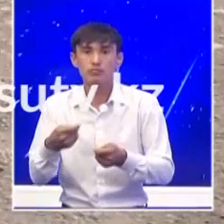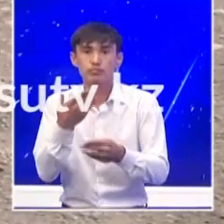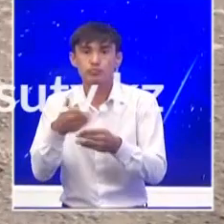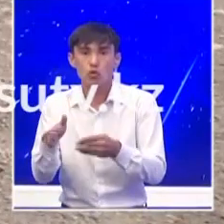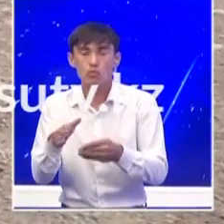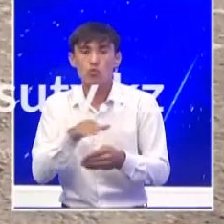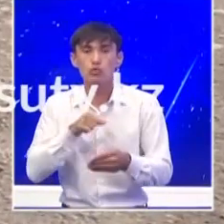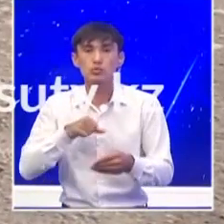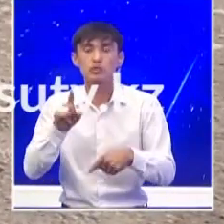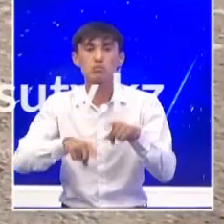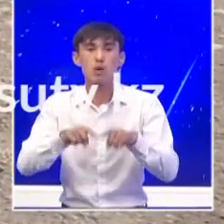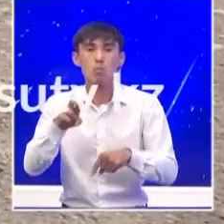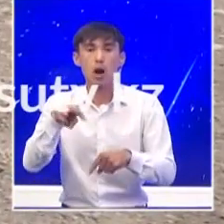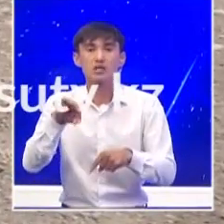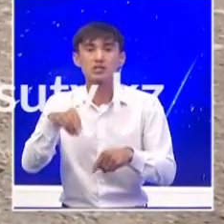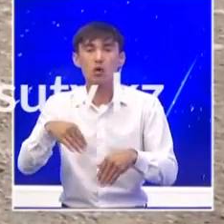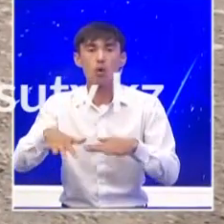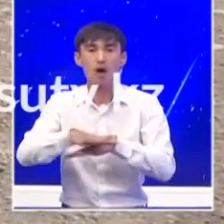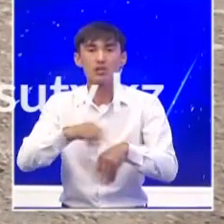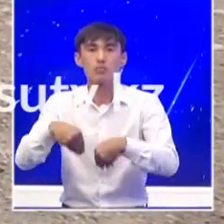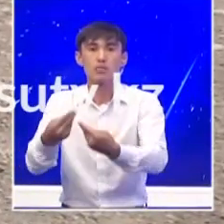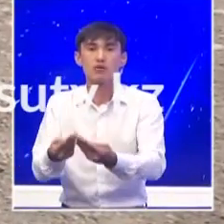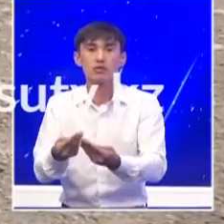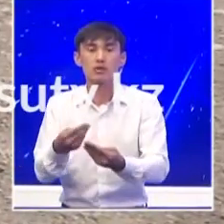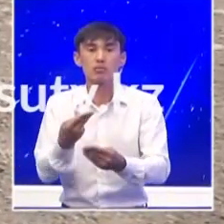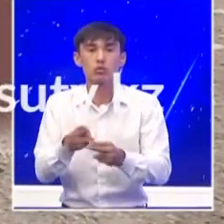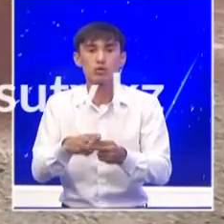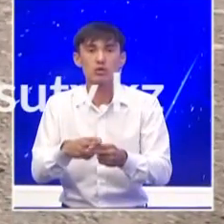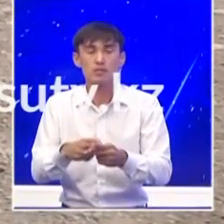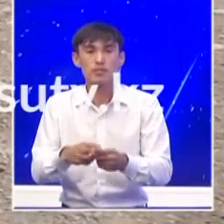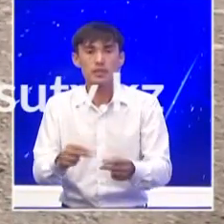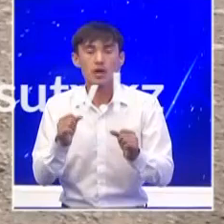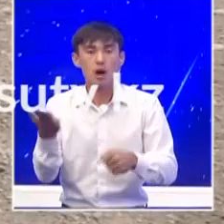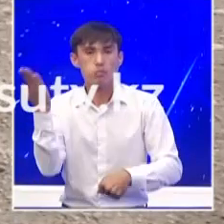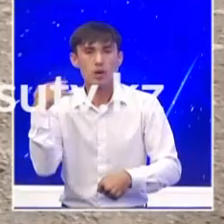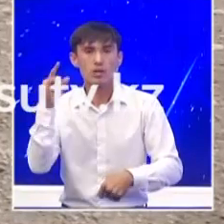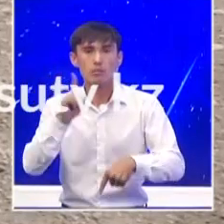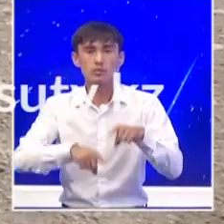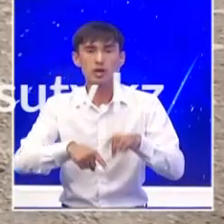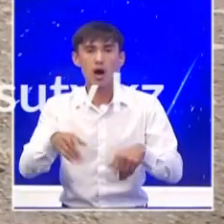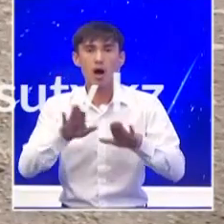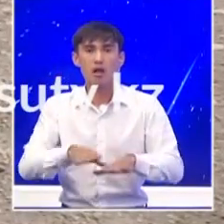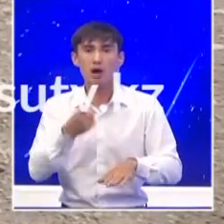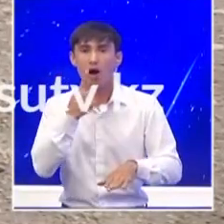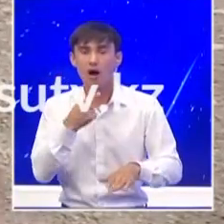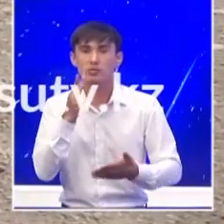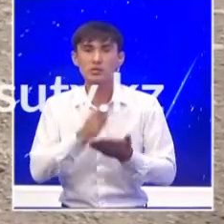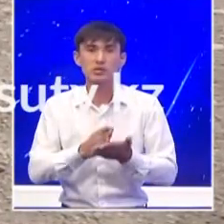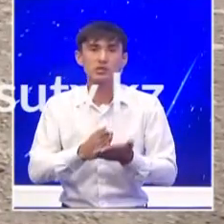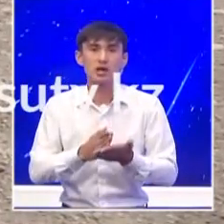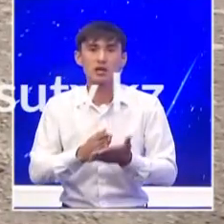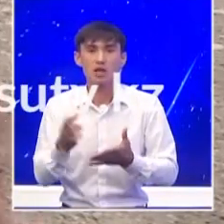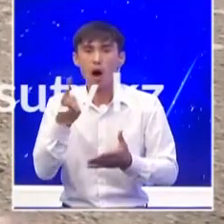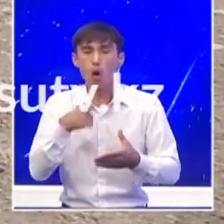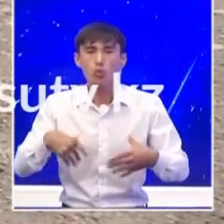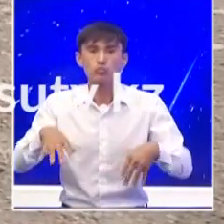өзіміздің маңғыстаулық бауырға жасап атқан енді бұндай халыққа не дейсің? Бұл нағыз атам қазақтан, бабамыздан қалған арық қанымызды айғайлап тұрған